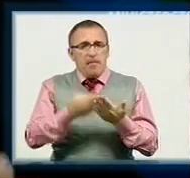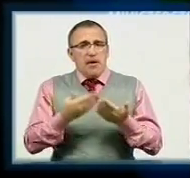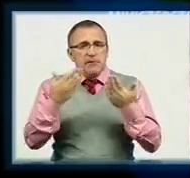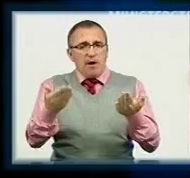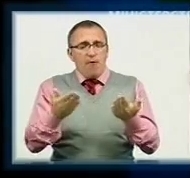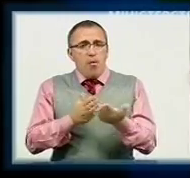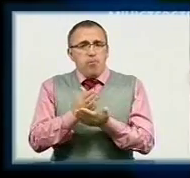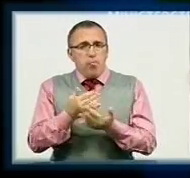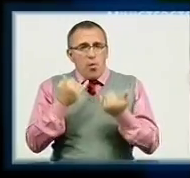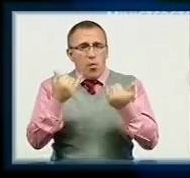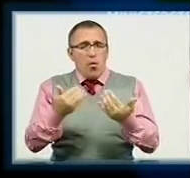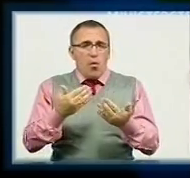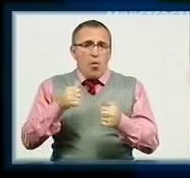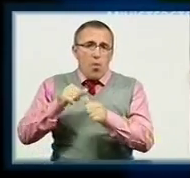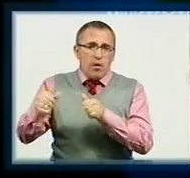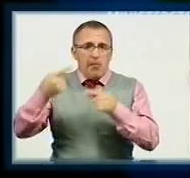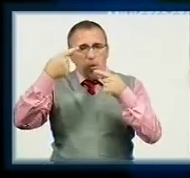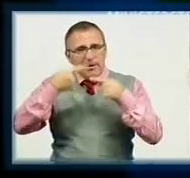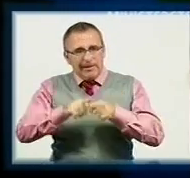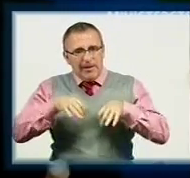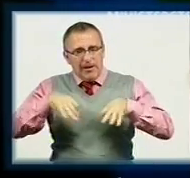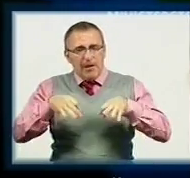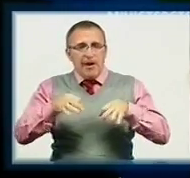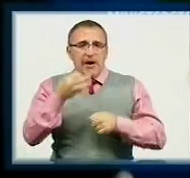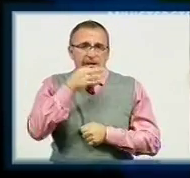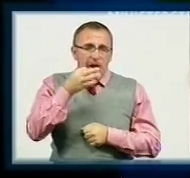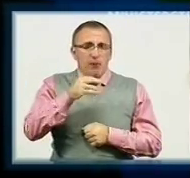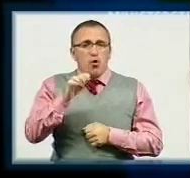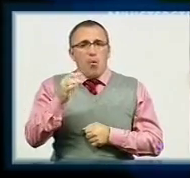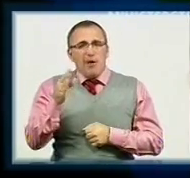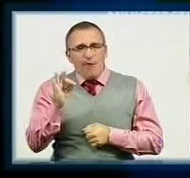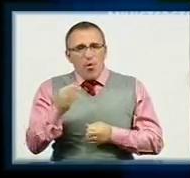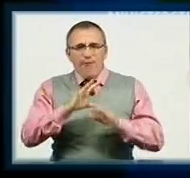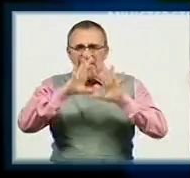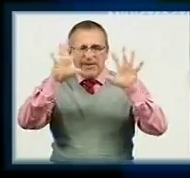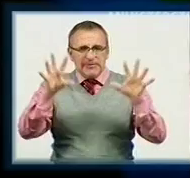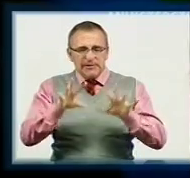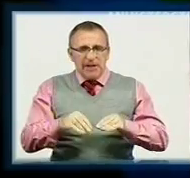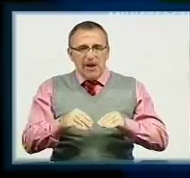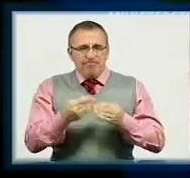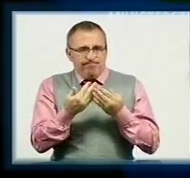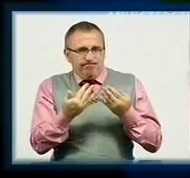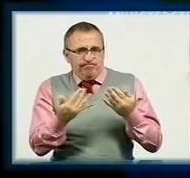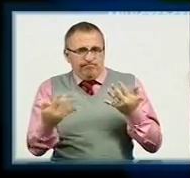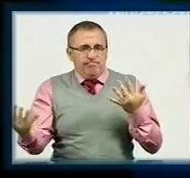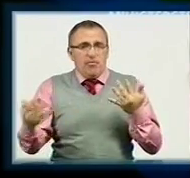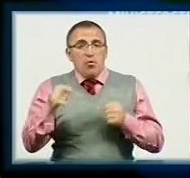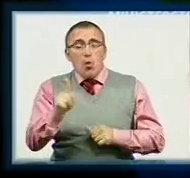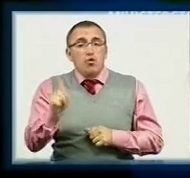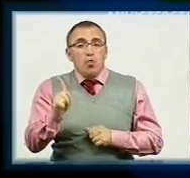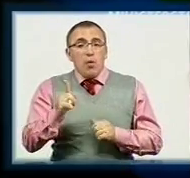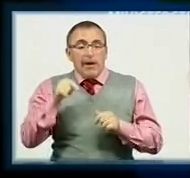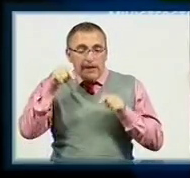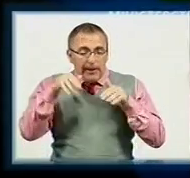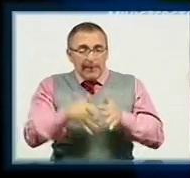послуги, окремо техніку, окремо насіння добрива ЗЗР, тобто весь спектр того, що йде в